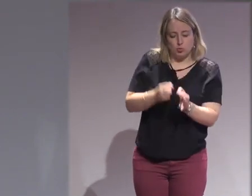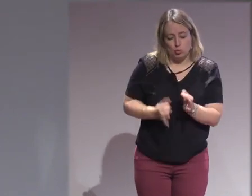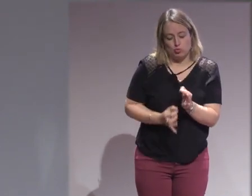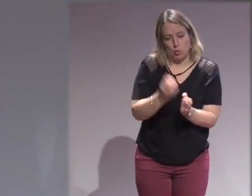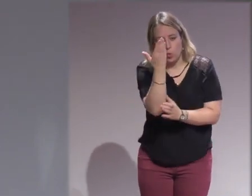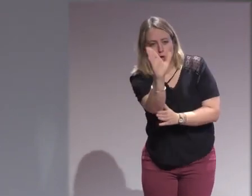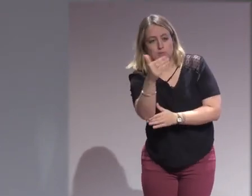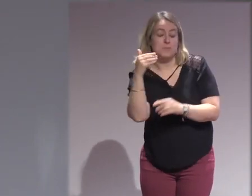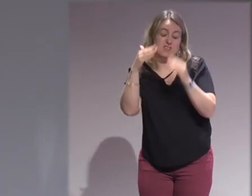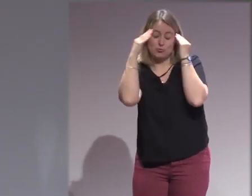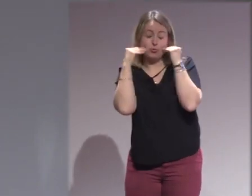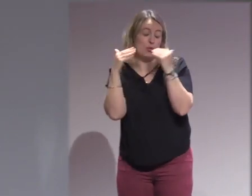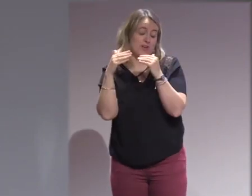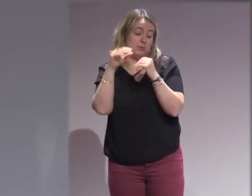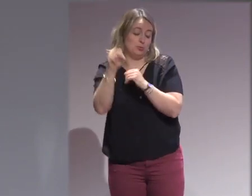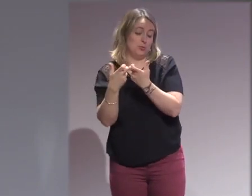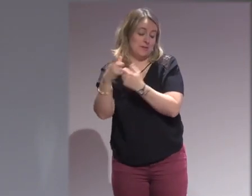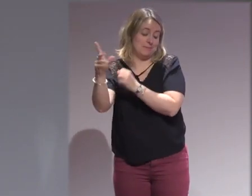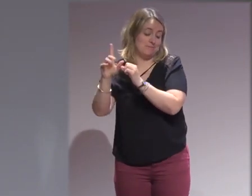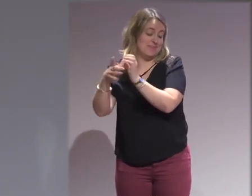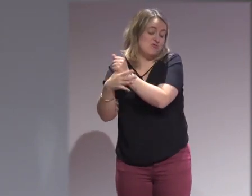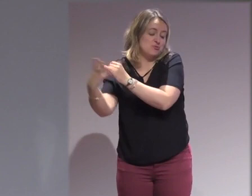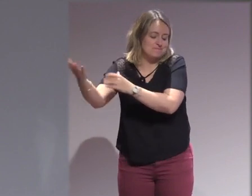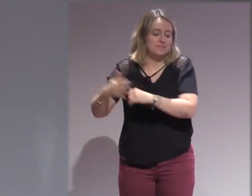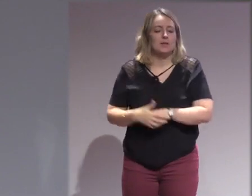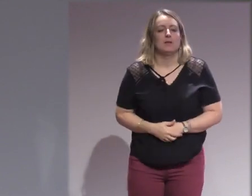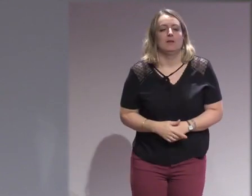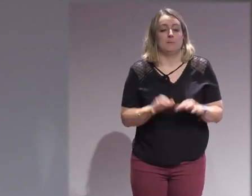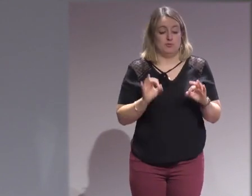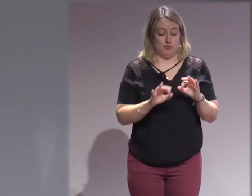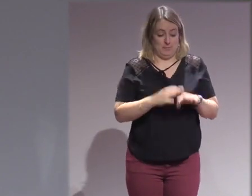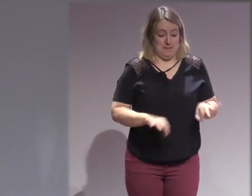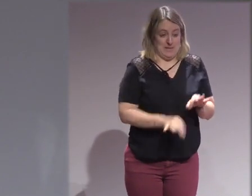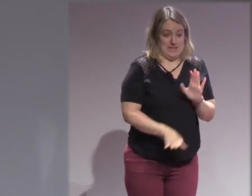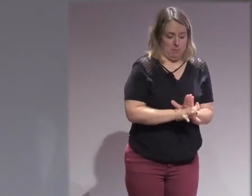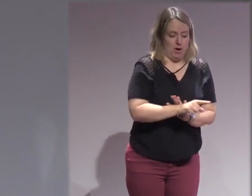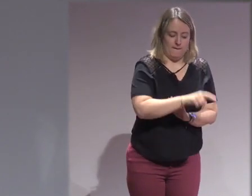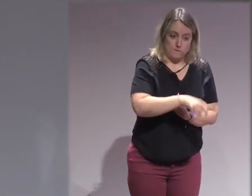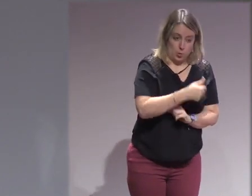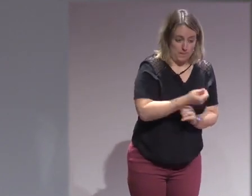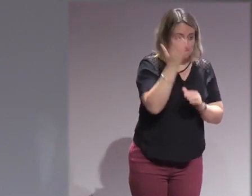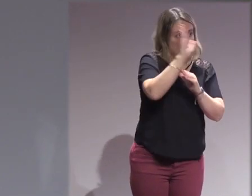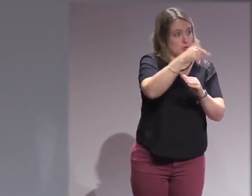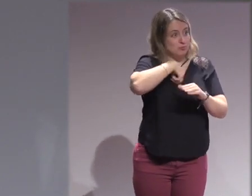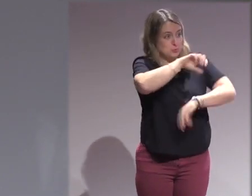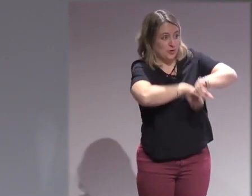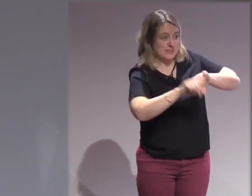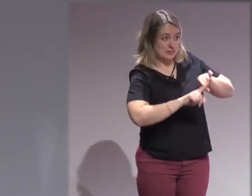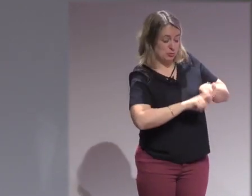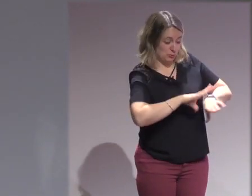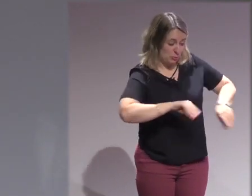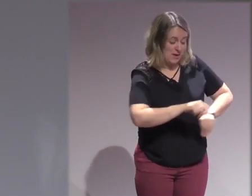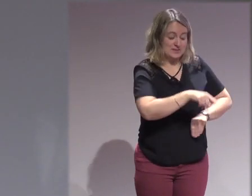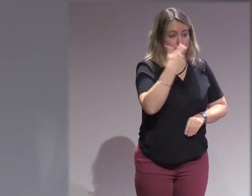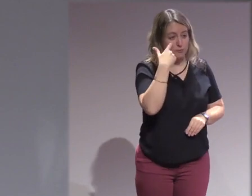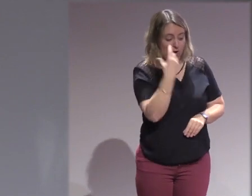l'idée. Ça doit être une solution de dernier recours. Et donc, les pays de départ aussi doivent montrer qu'ils mettent des choses en œuvre pour s'assurer d'avoir